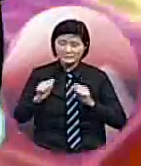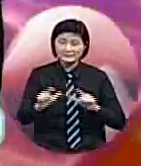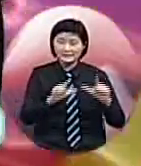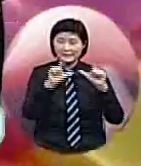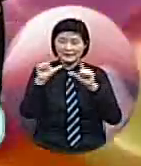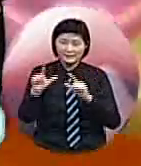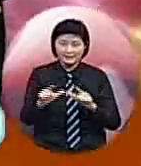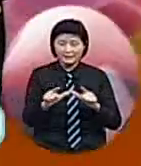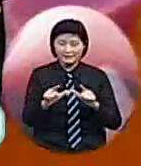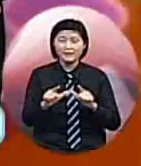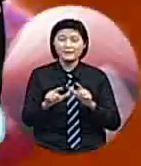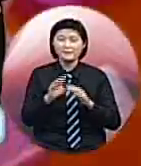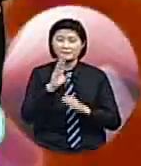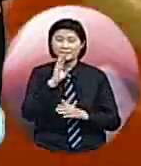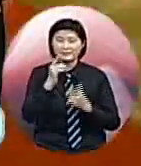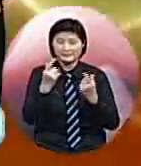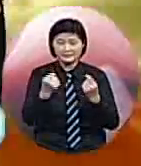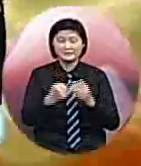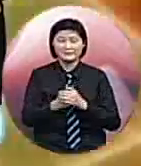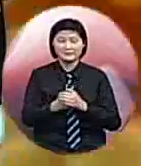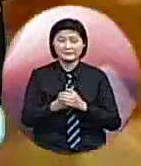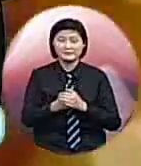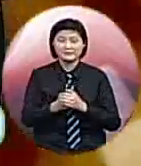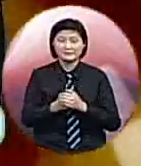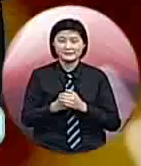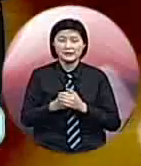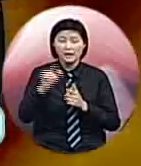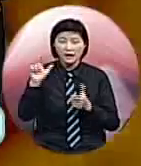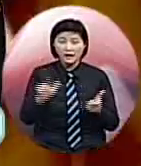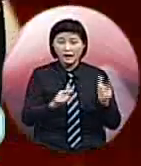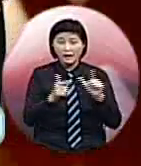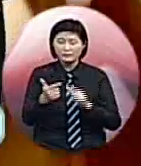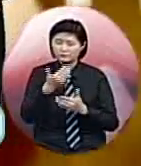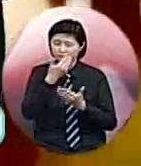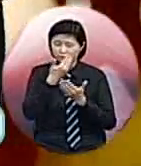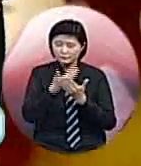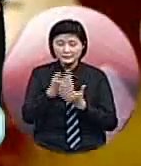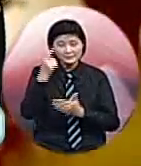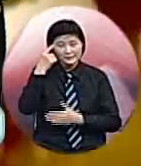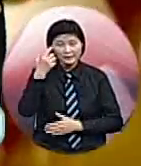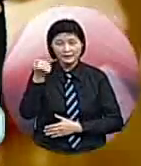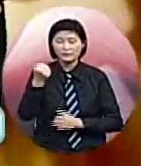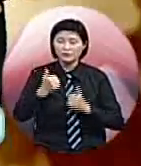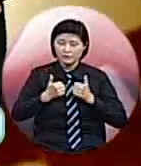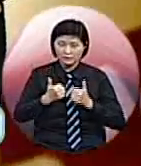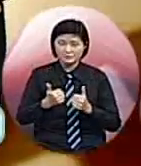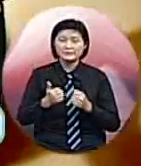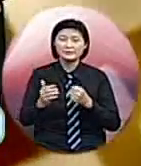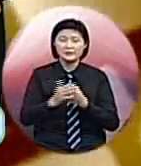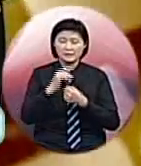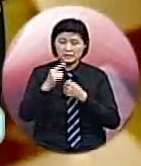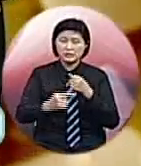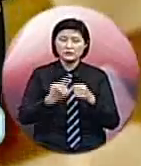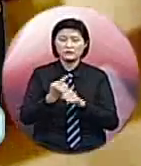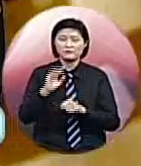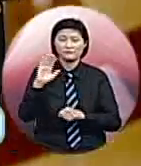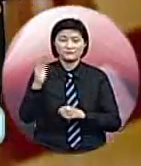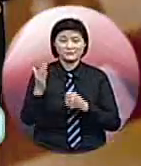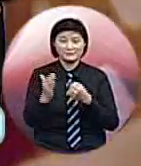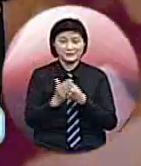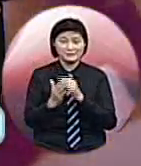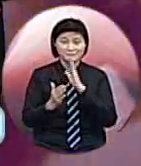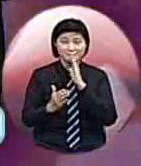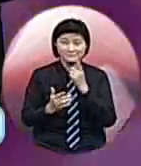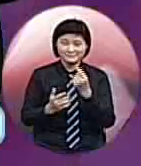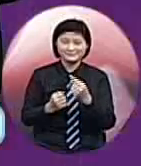제 목표이기 때문에. 뭐 아, 하루하루? 예, 예. 그렇죠. 하루하루를 소중하게 생각하시면서. 그래서 365일이 되는 거니까요. 그렇죠. 야